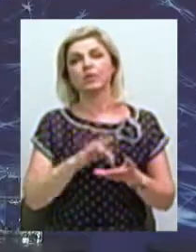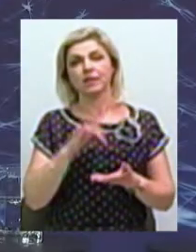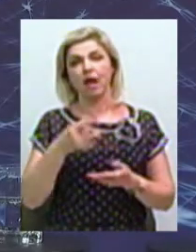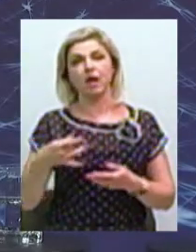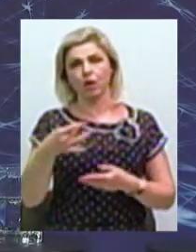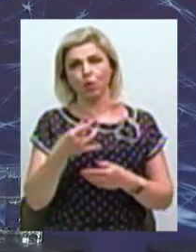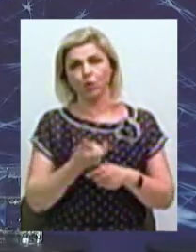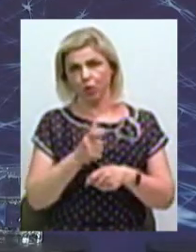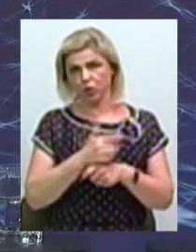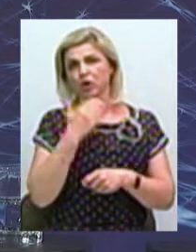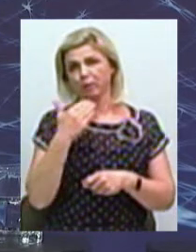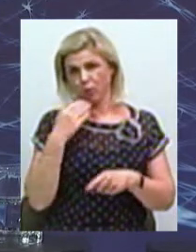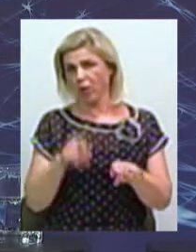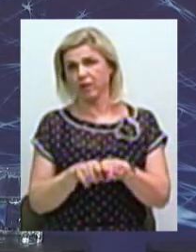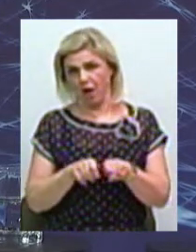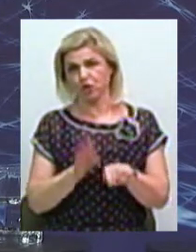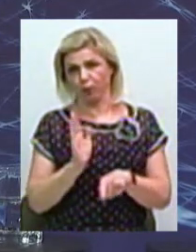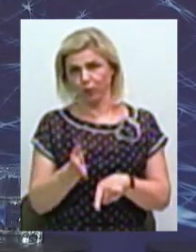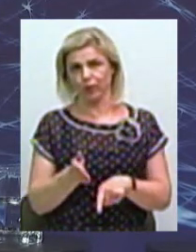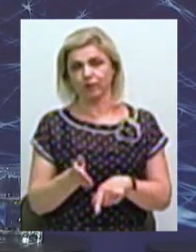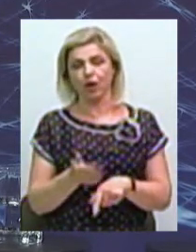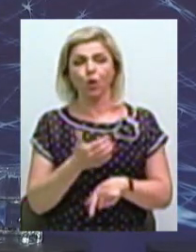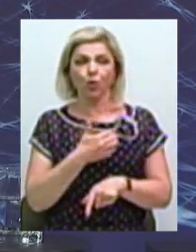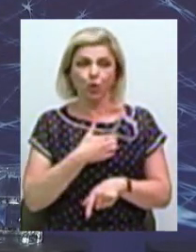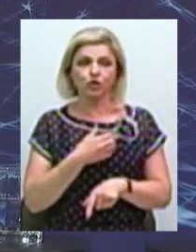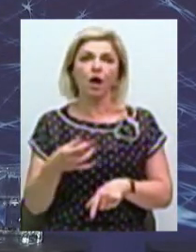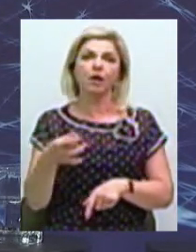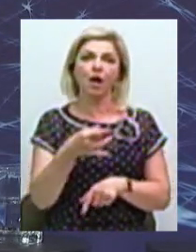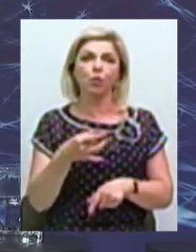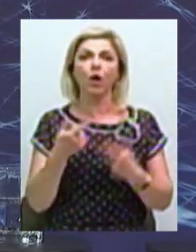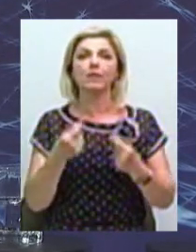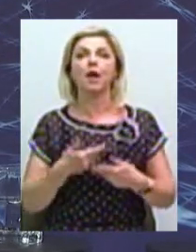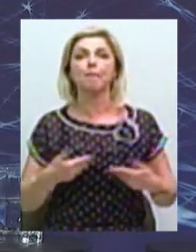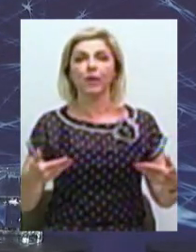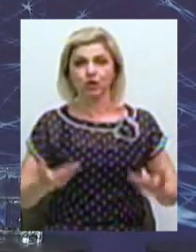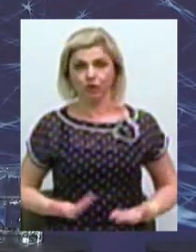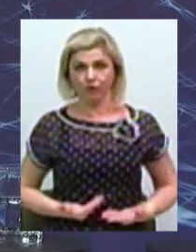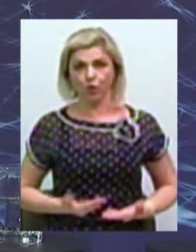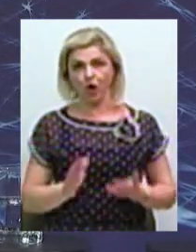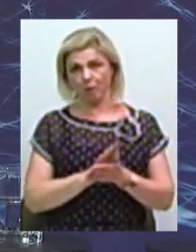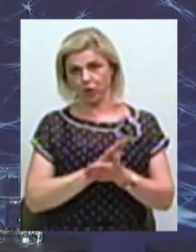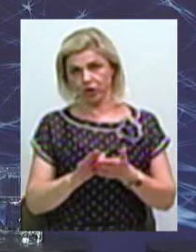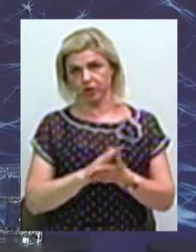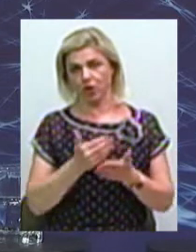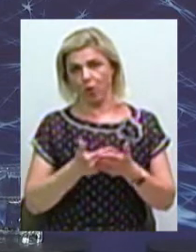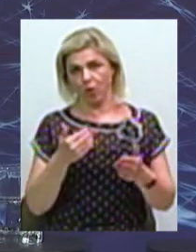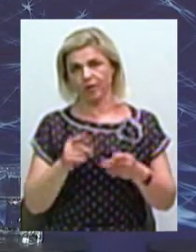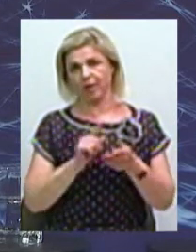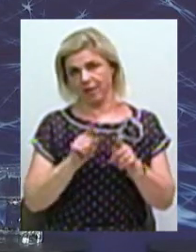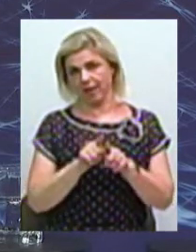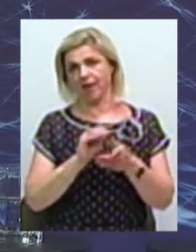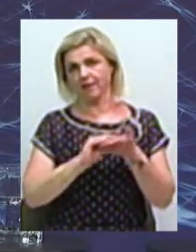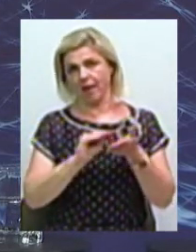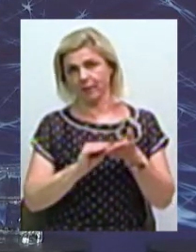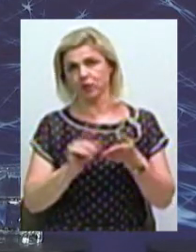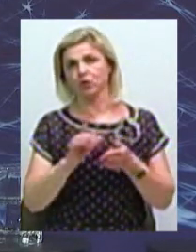много также будет. Вот, но... Хочеться район, там, де ми живемо, почистити всяких надписей, щоб